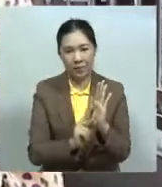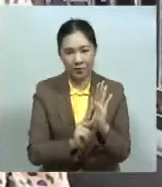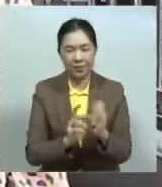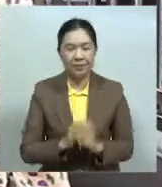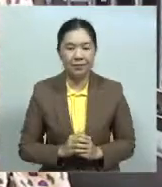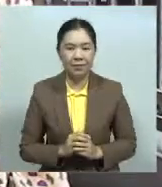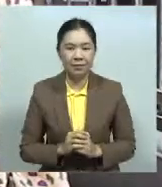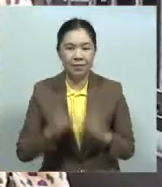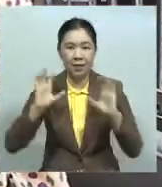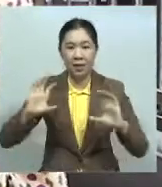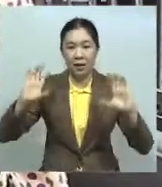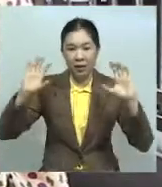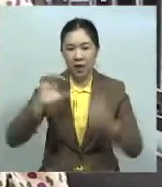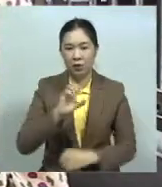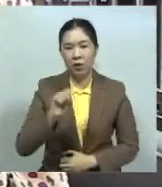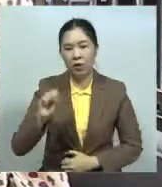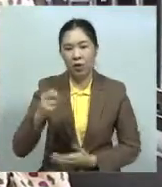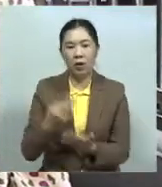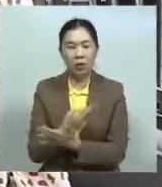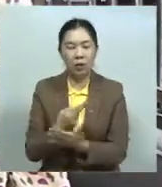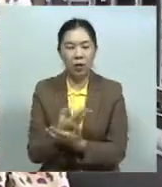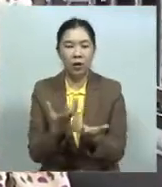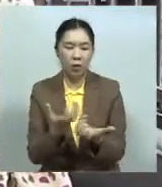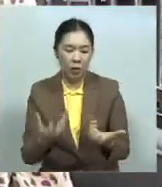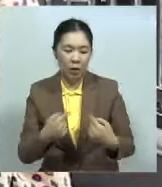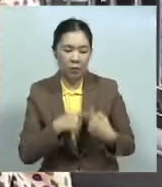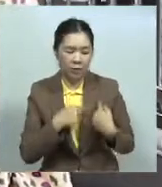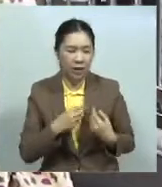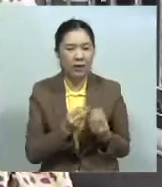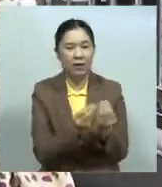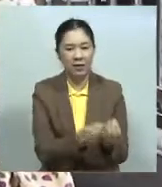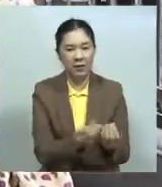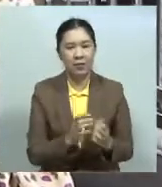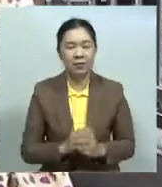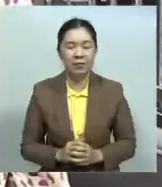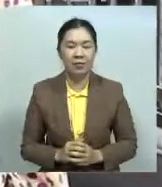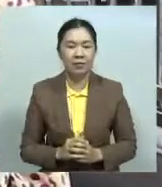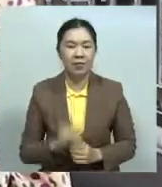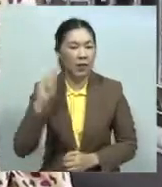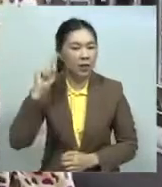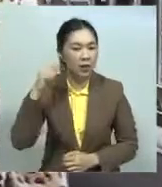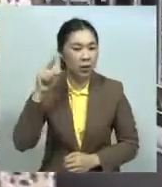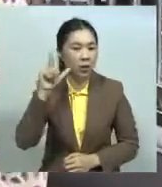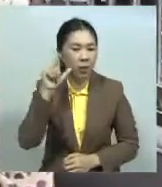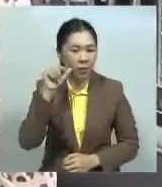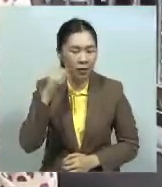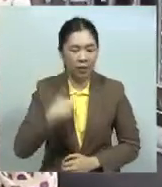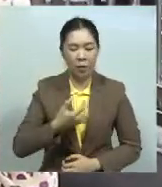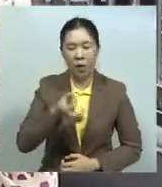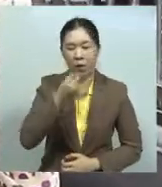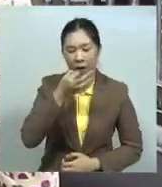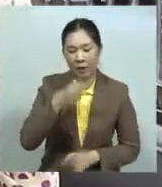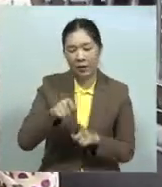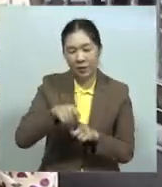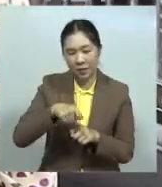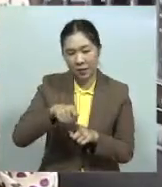มทั้งส่วนราชการและส.ส.จังหวัดราชบุรีมอบของและให้กำลังใจด้วยนางถวินบอกว่ามีอาชีพร้อยพวงมาลัยข